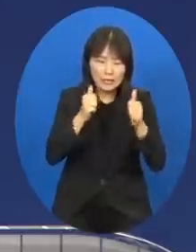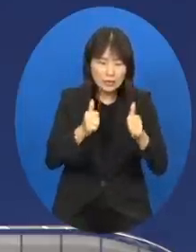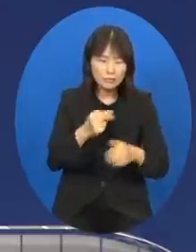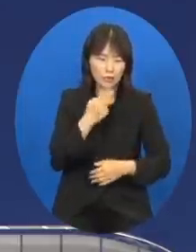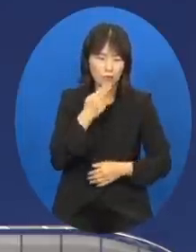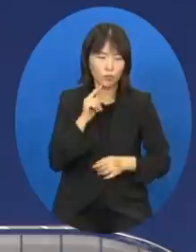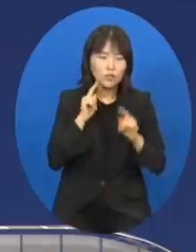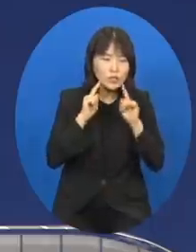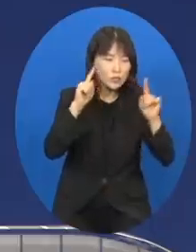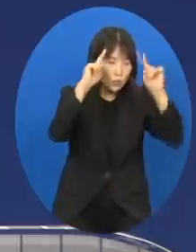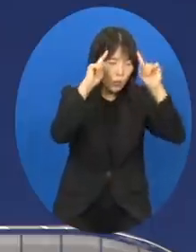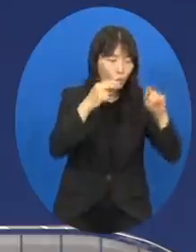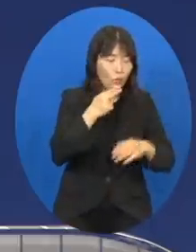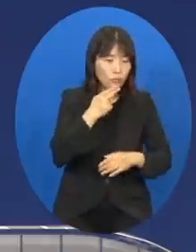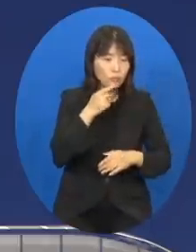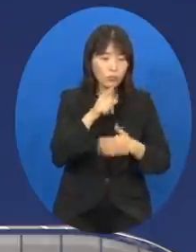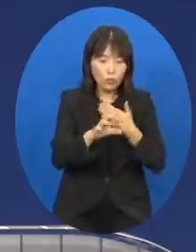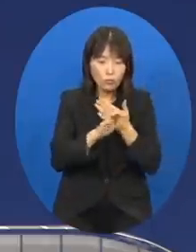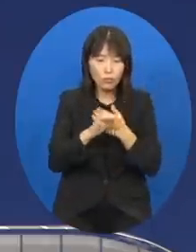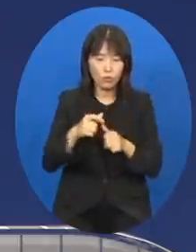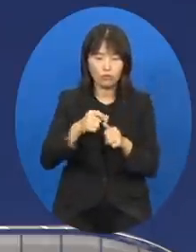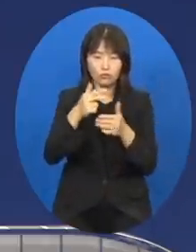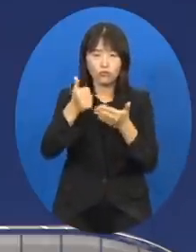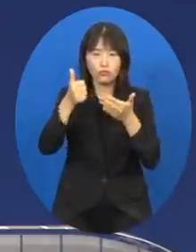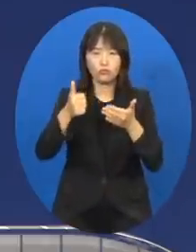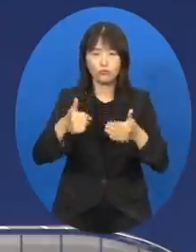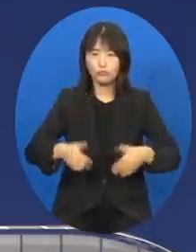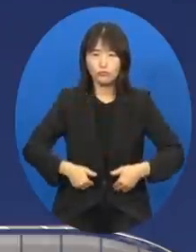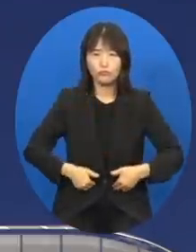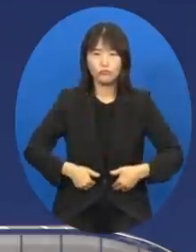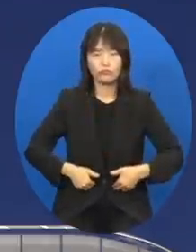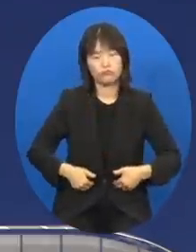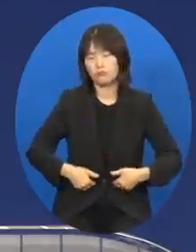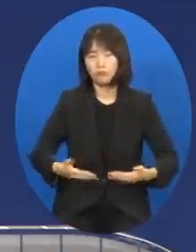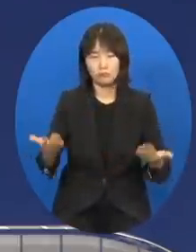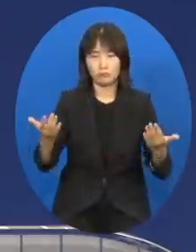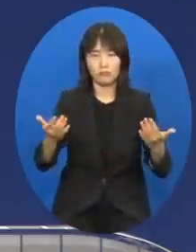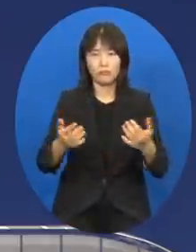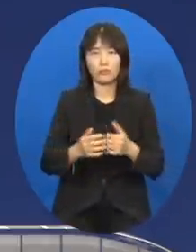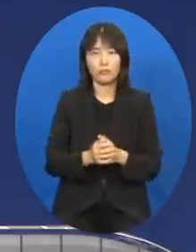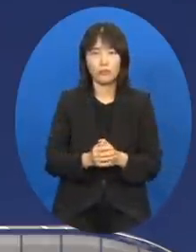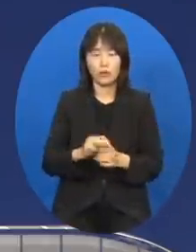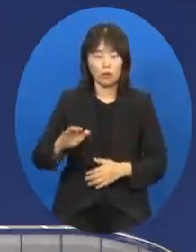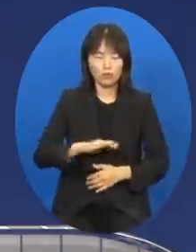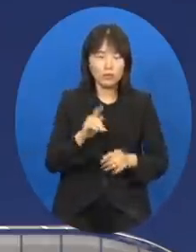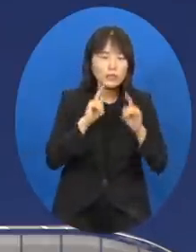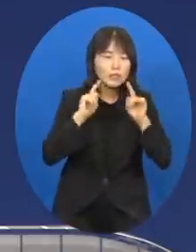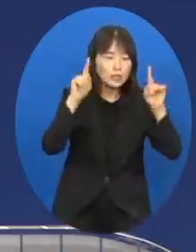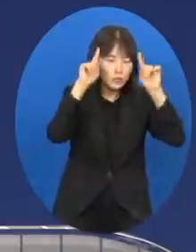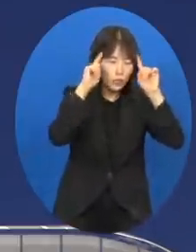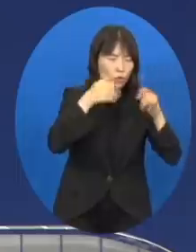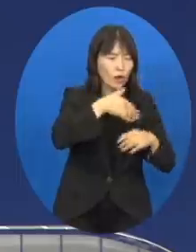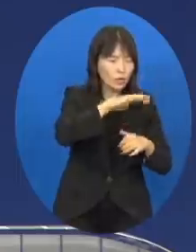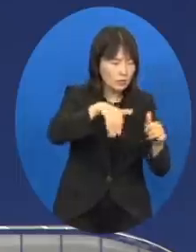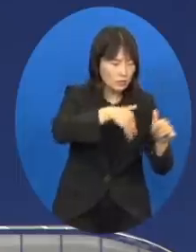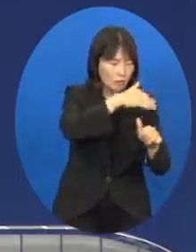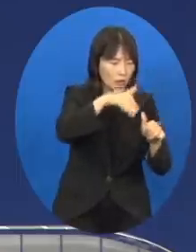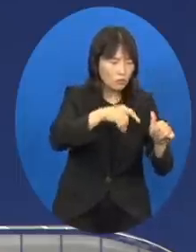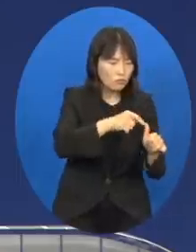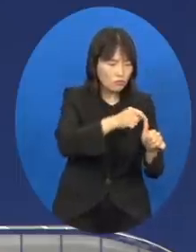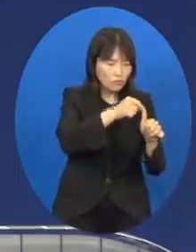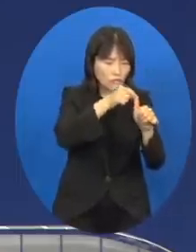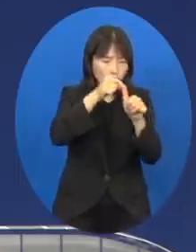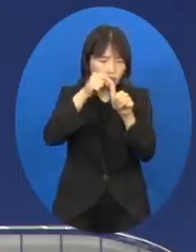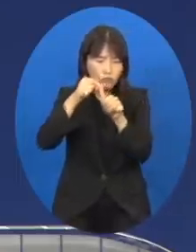없다면 구주가 왜 필요해요? 우리를 지옥에 갈 수밖에 없는 처지에서 구원해 주시는